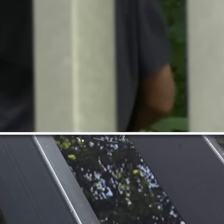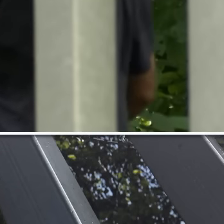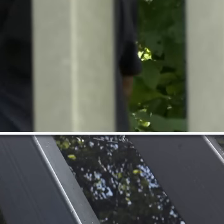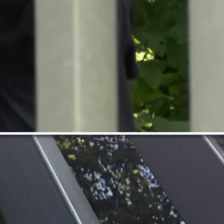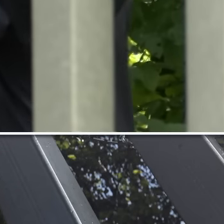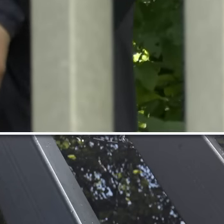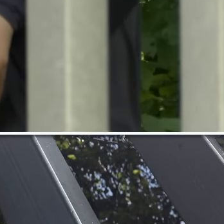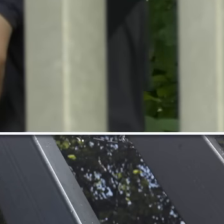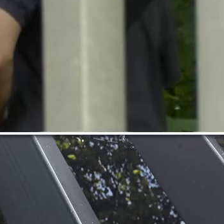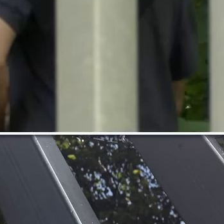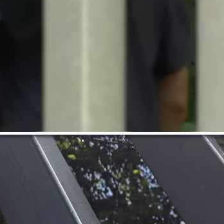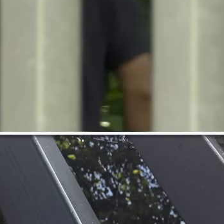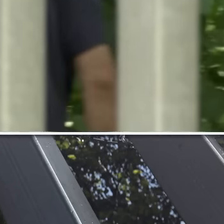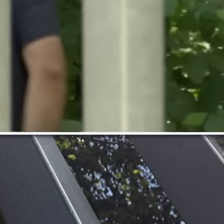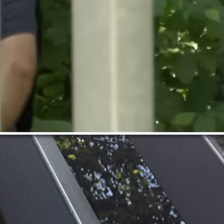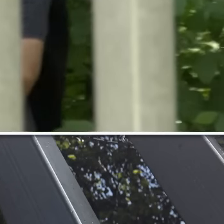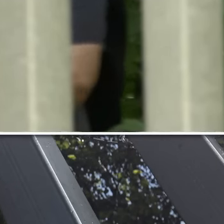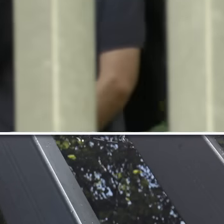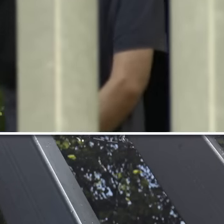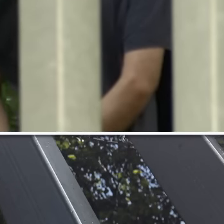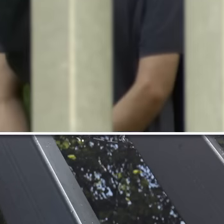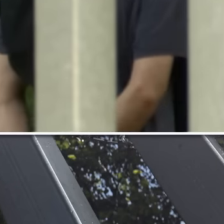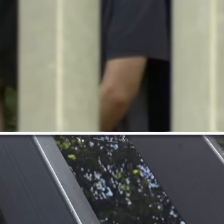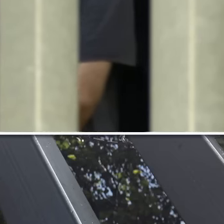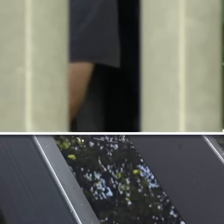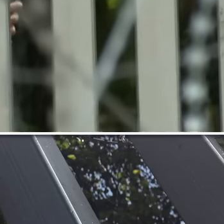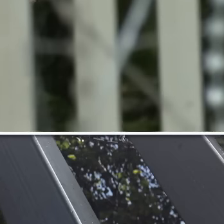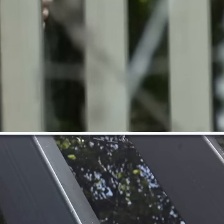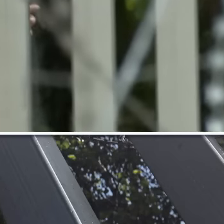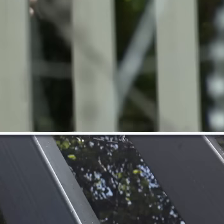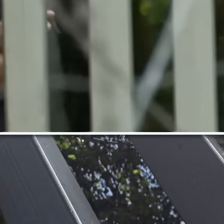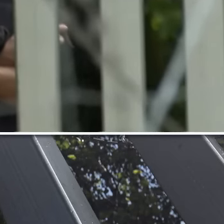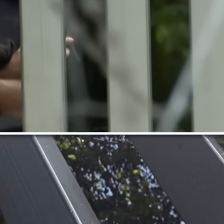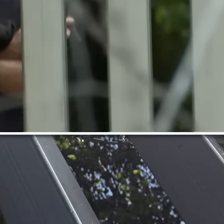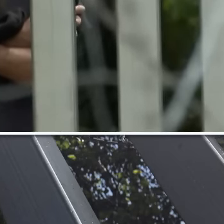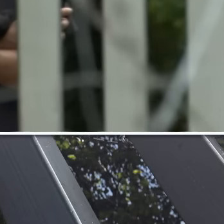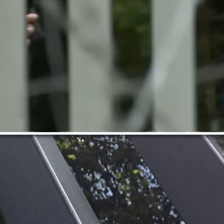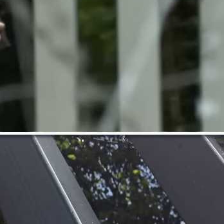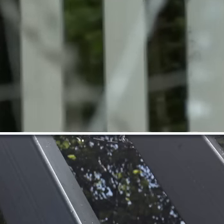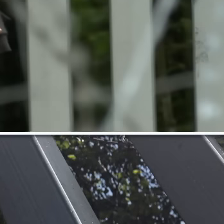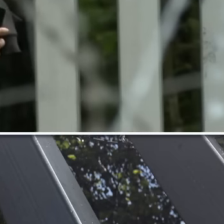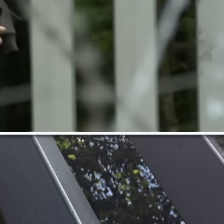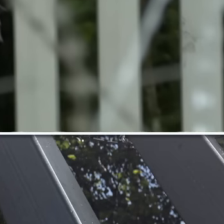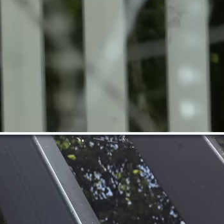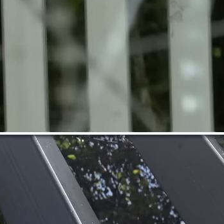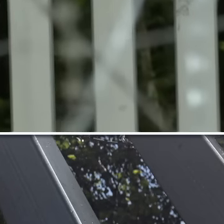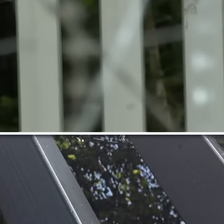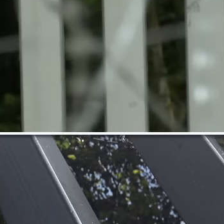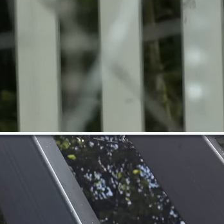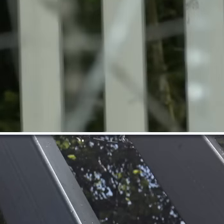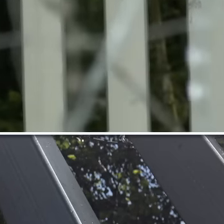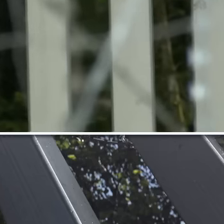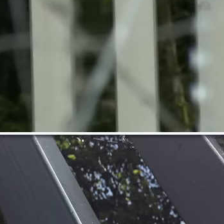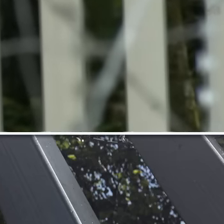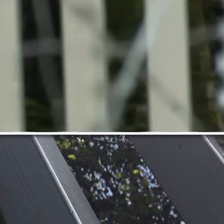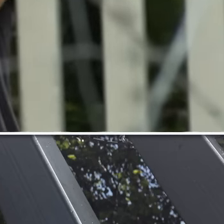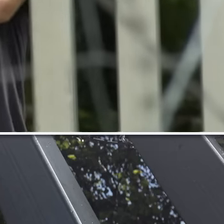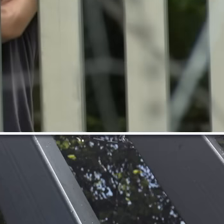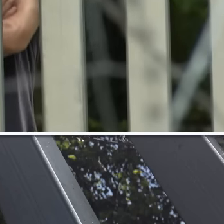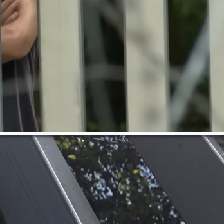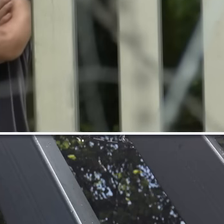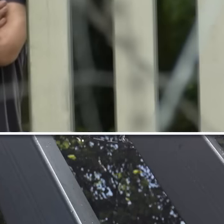dostać do australijskiego raju. I też będą płacić pieniądze, też będą kupować.